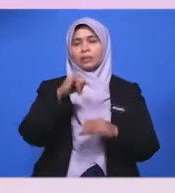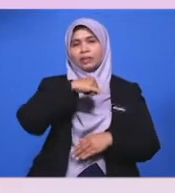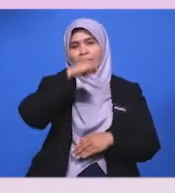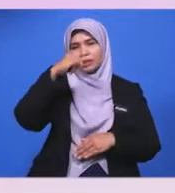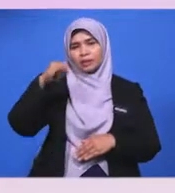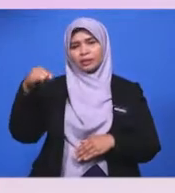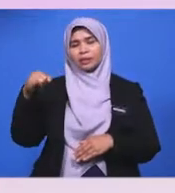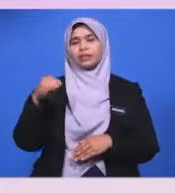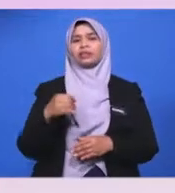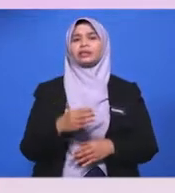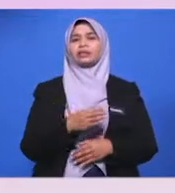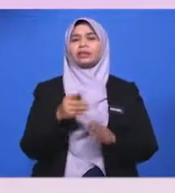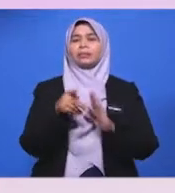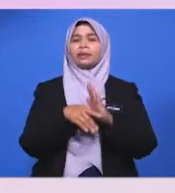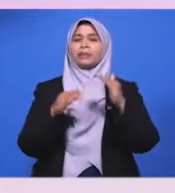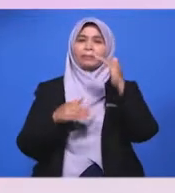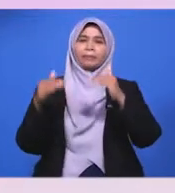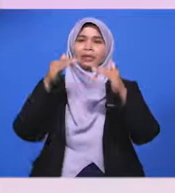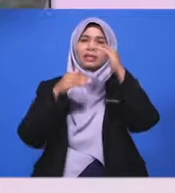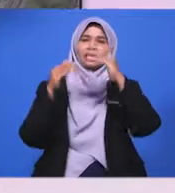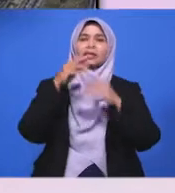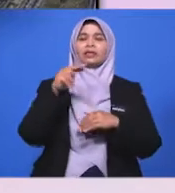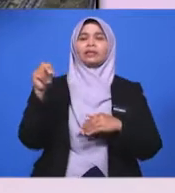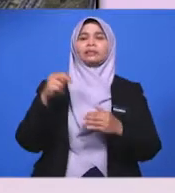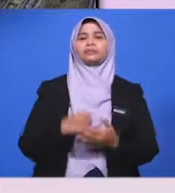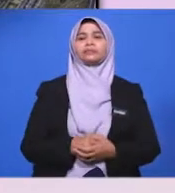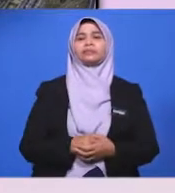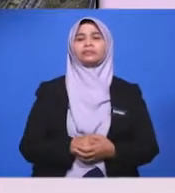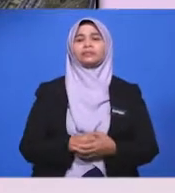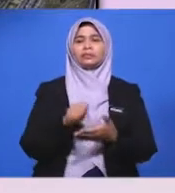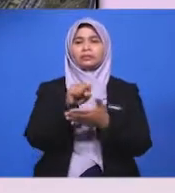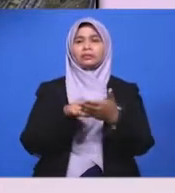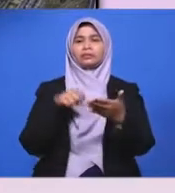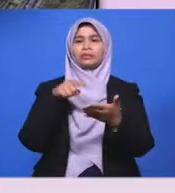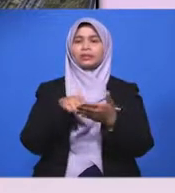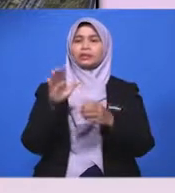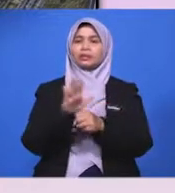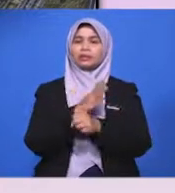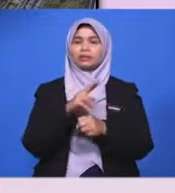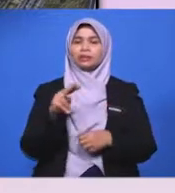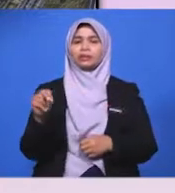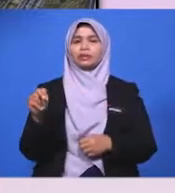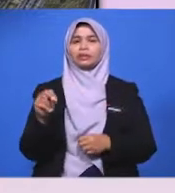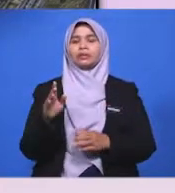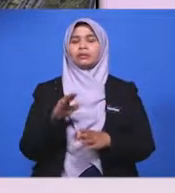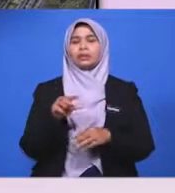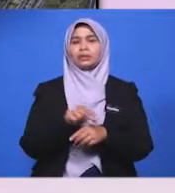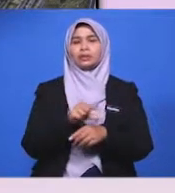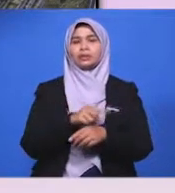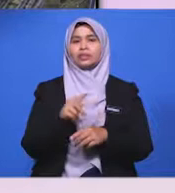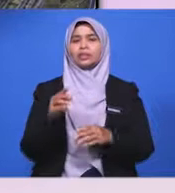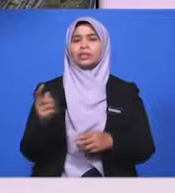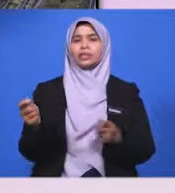perindustrian dan pembinaan. Sektor ini sepenuhnya menggunakan